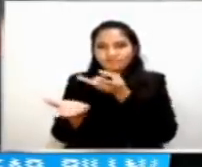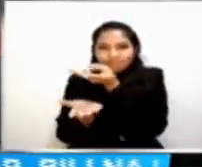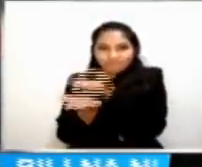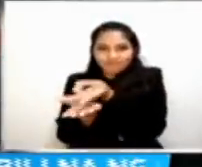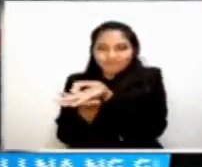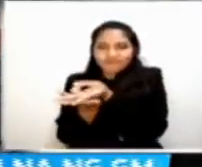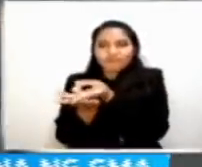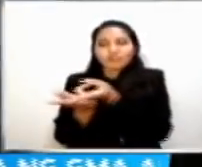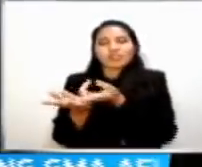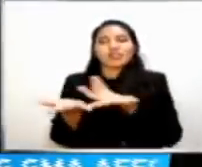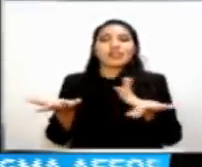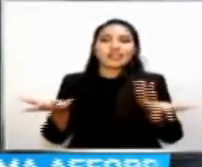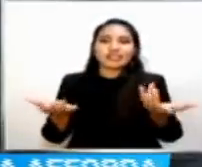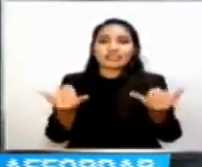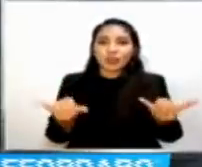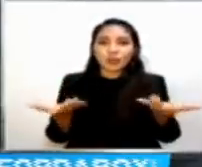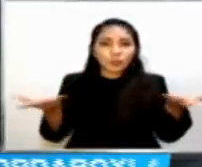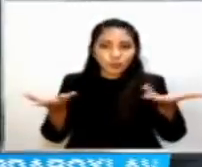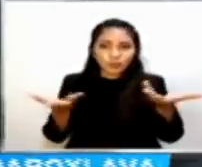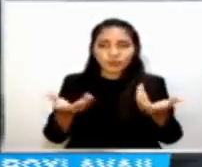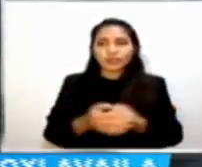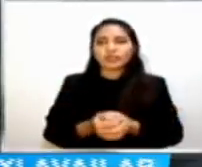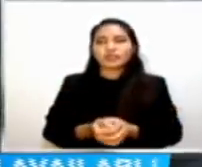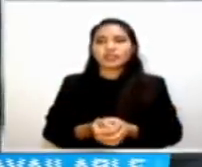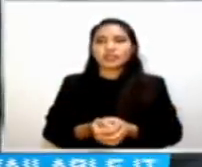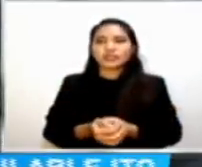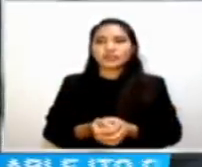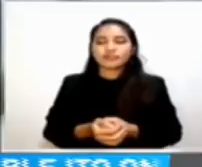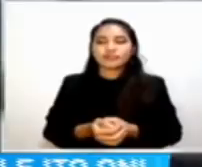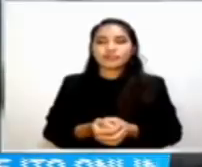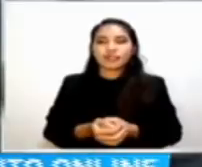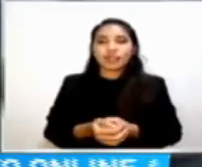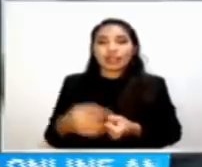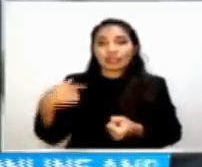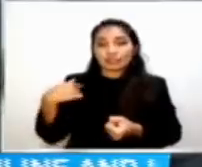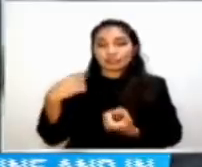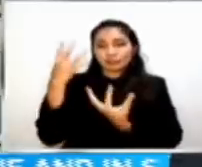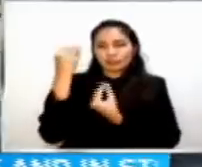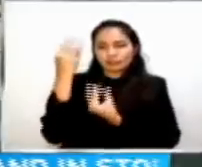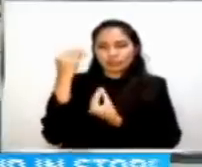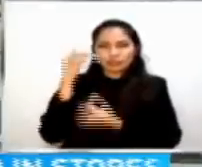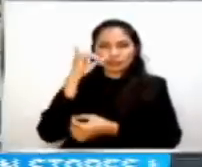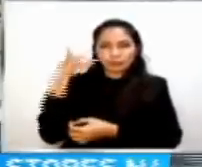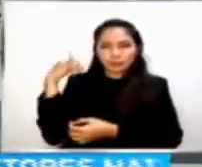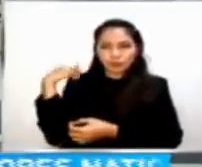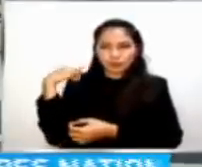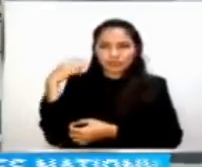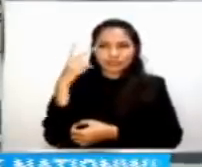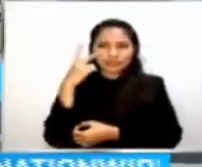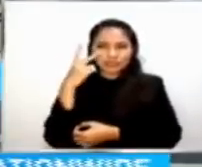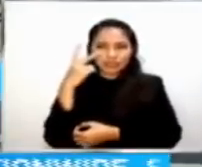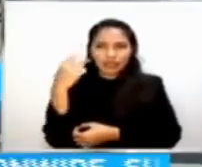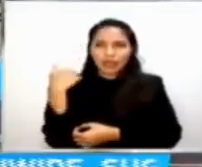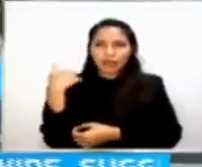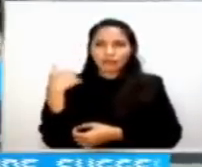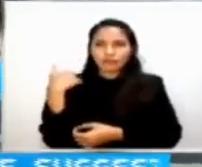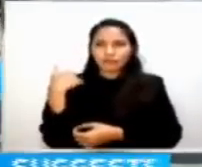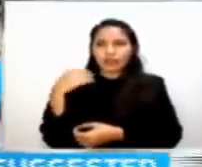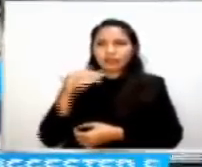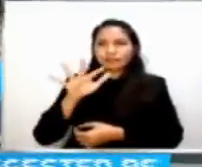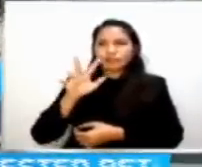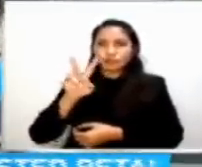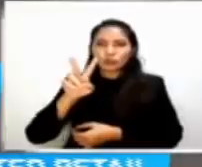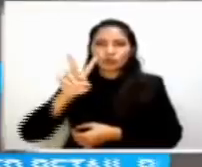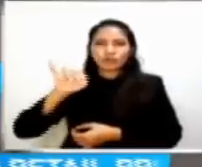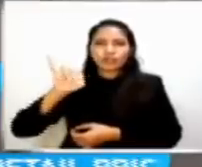eh parang 7 na lang ho yung vials na meron kami sa 2 hospital. Ayon sa St. Luke's, puno pa rin ang COVID facilities